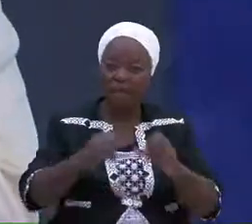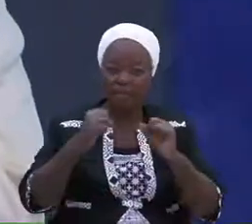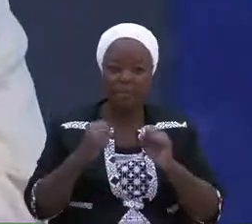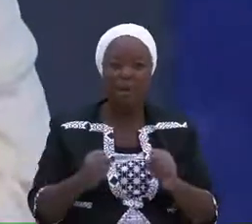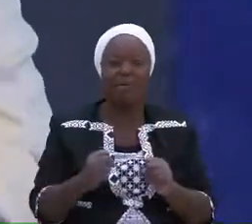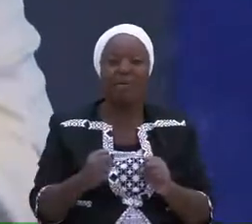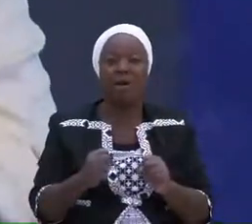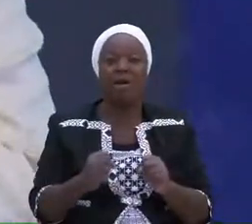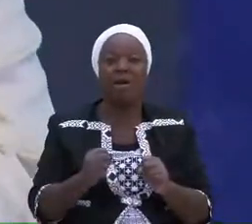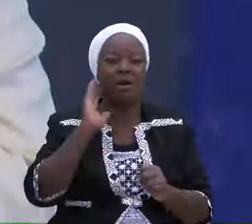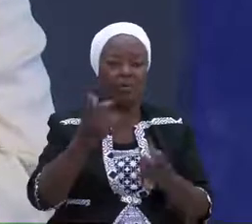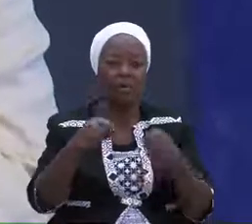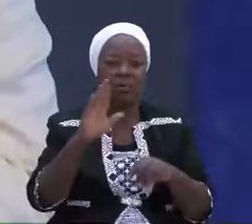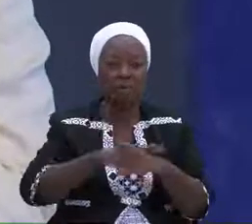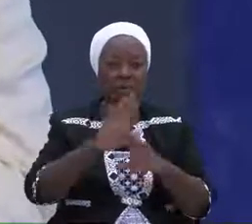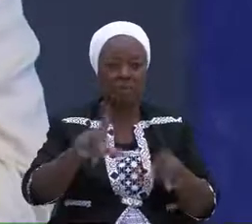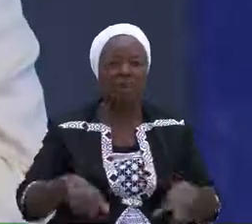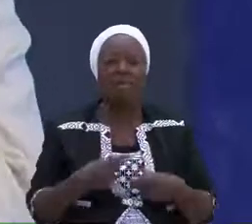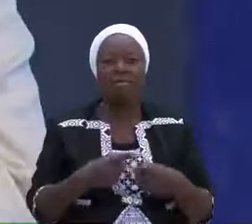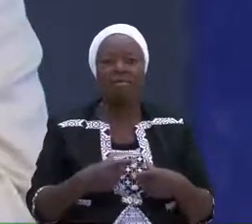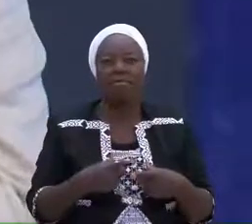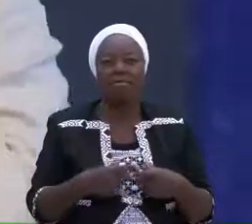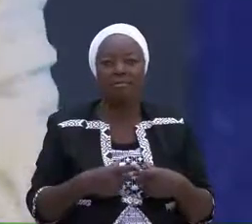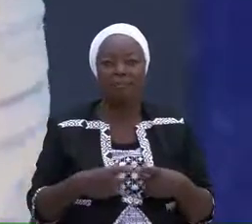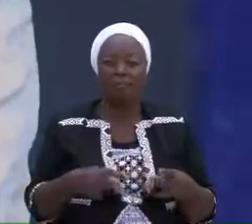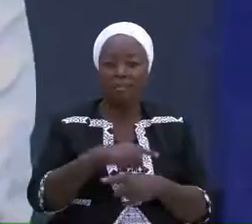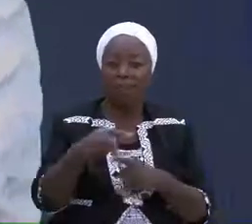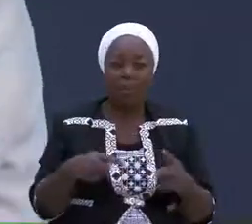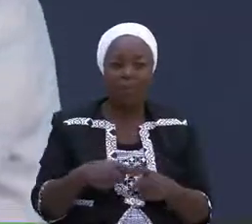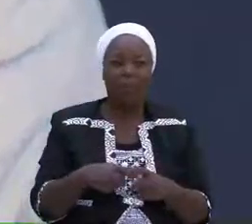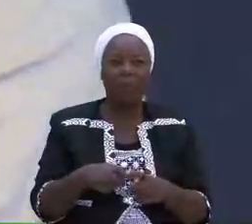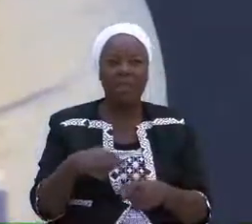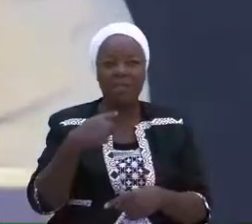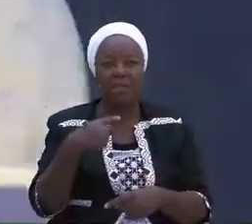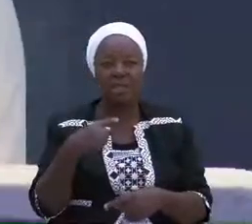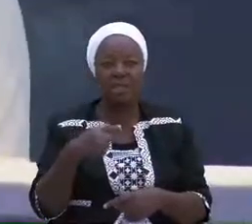La puissance viendra dans ta vie. Quand il dit